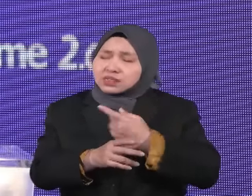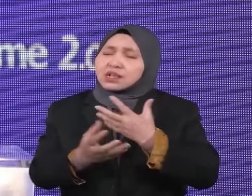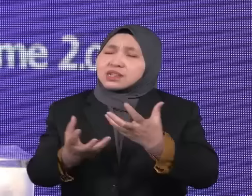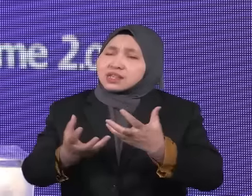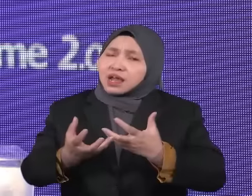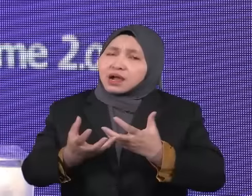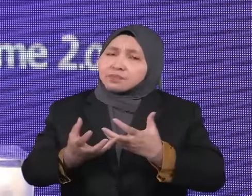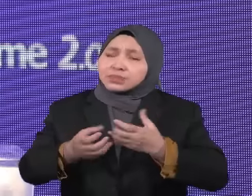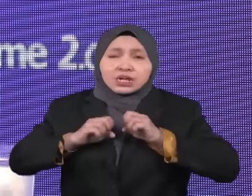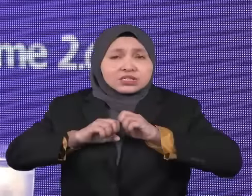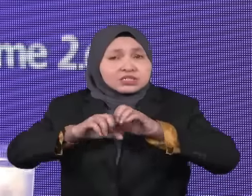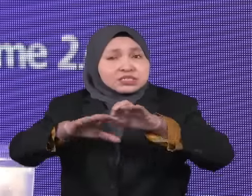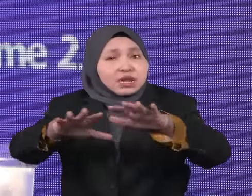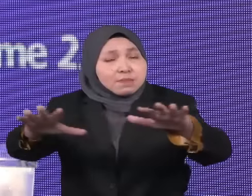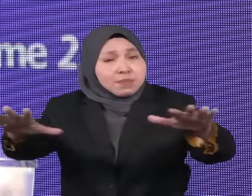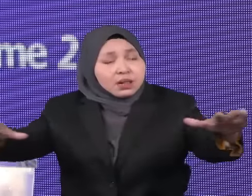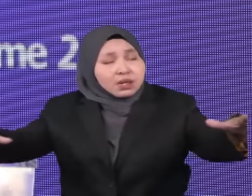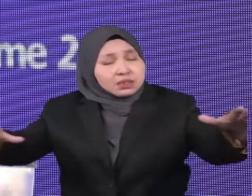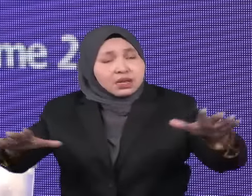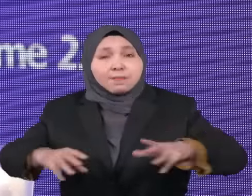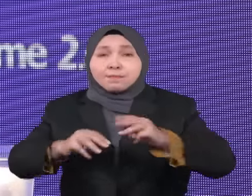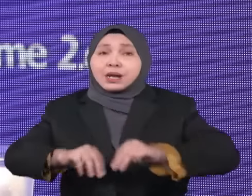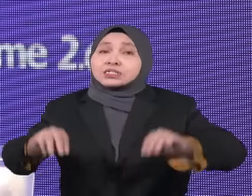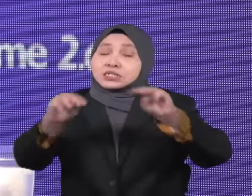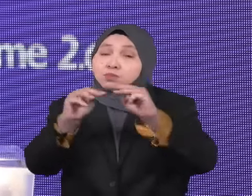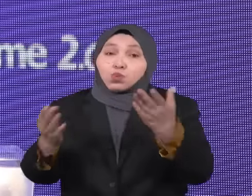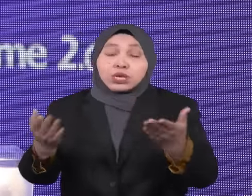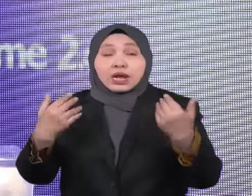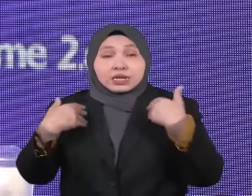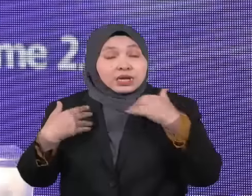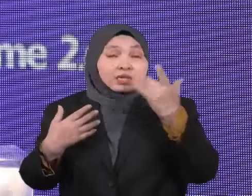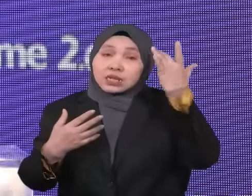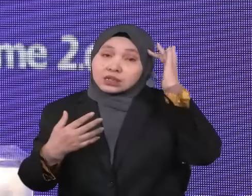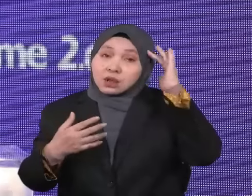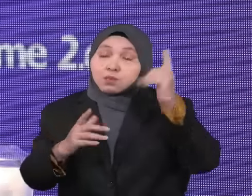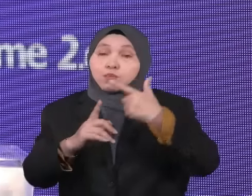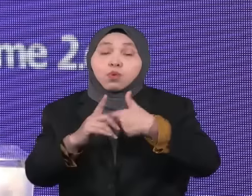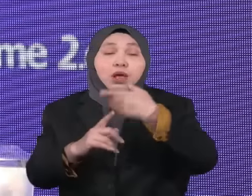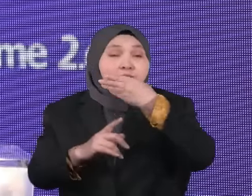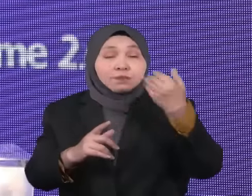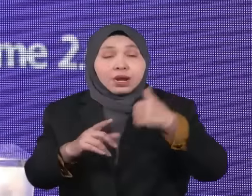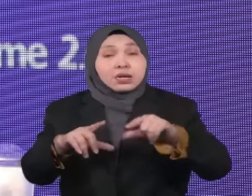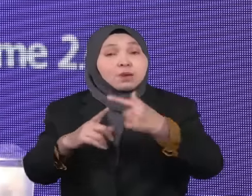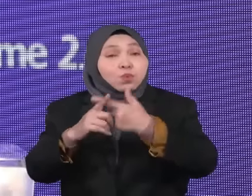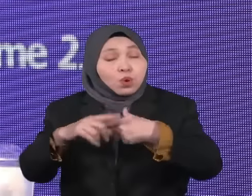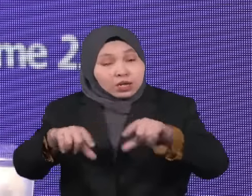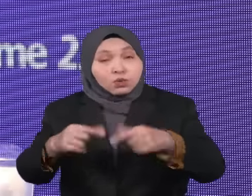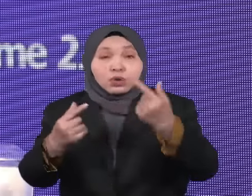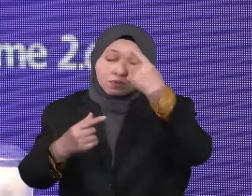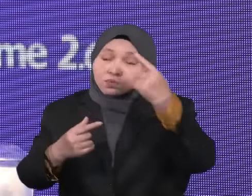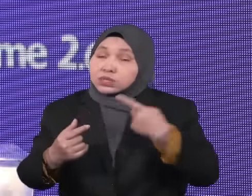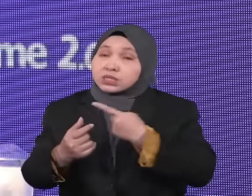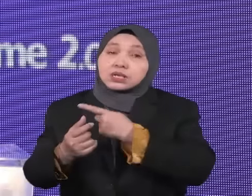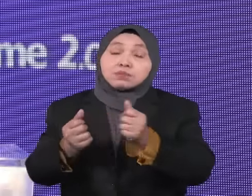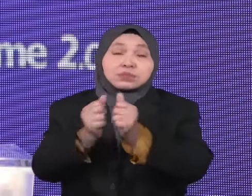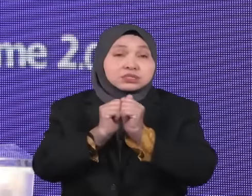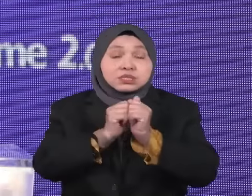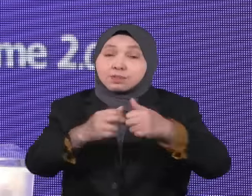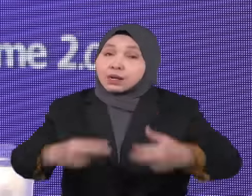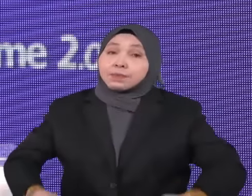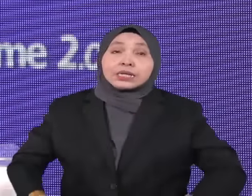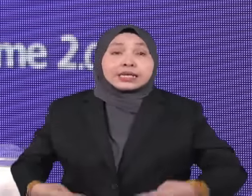ianya disebarluaskan di masjid. Mungkin ada yang tak tahu usahanya. Pada bulan Ramadan sebagai bulan Al-Quran ini, untuk kita sama-sama